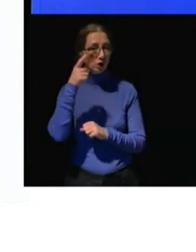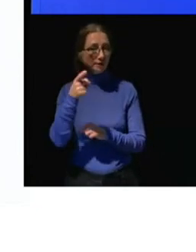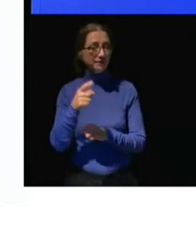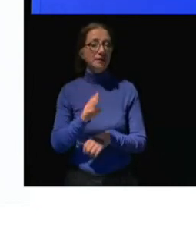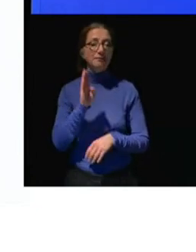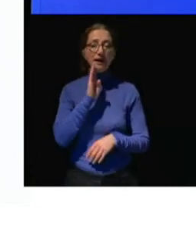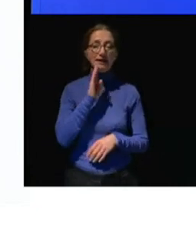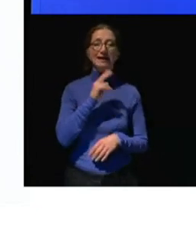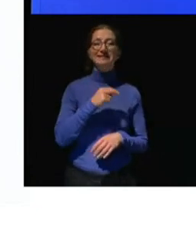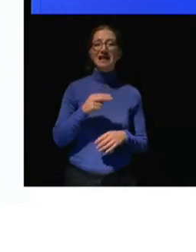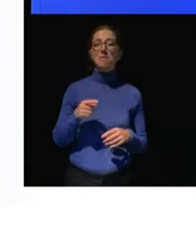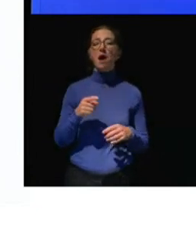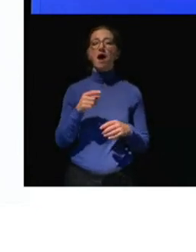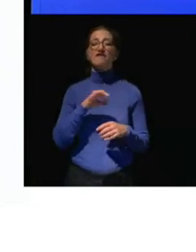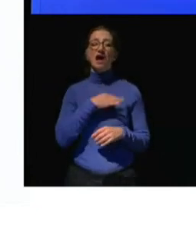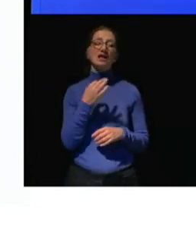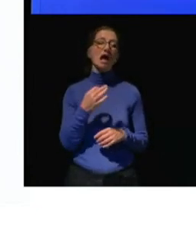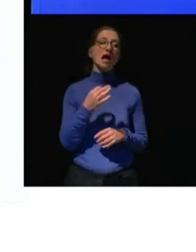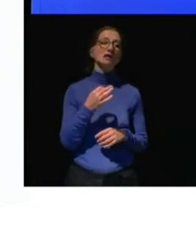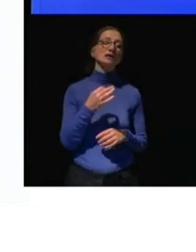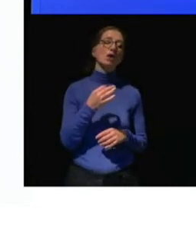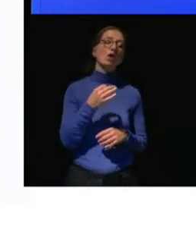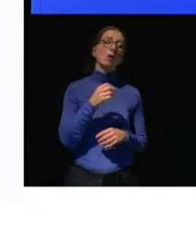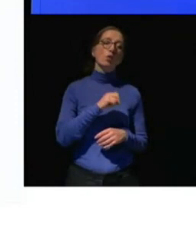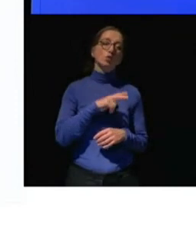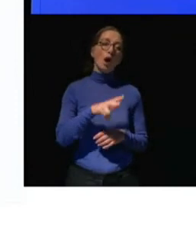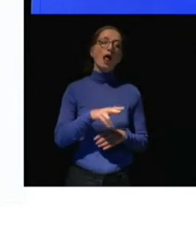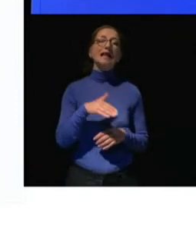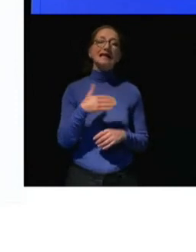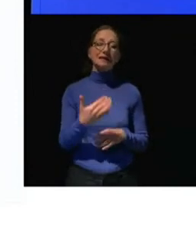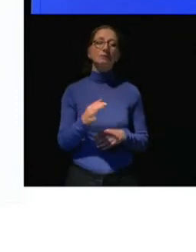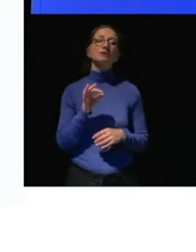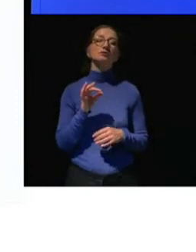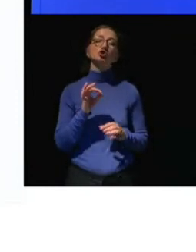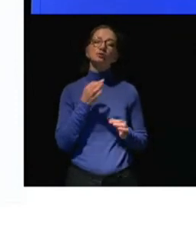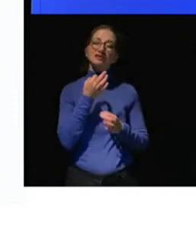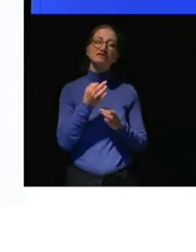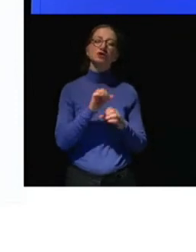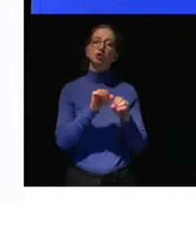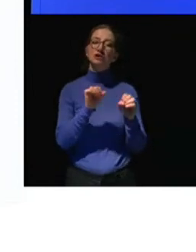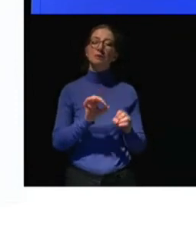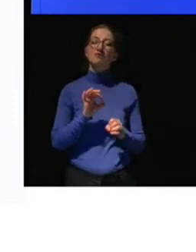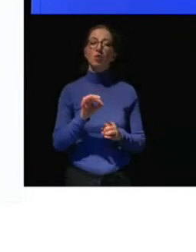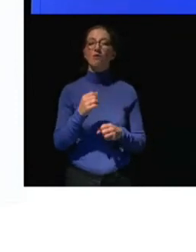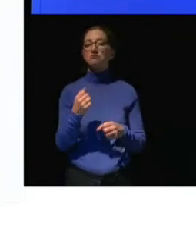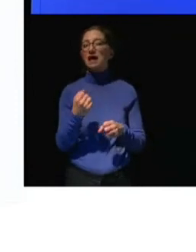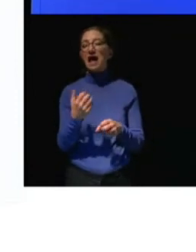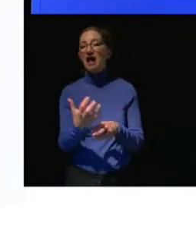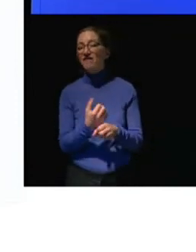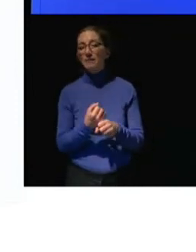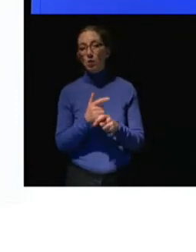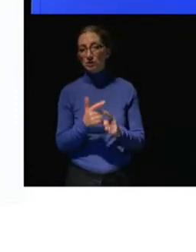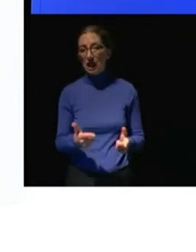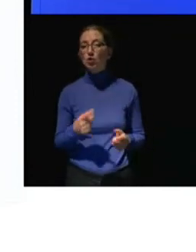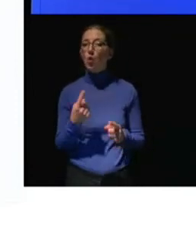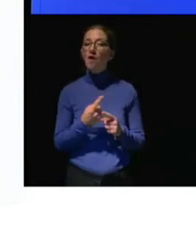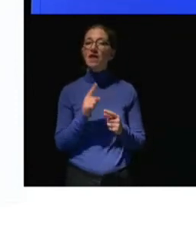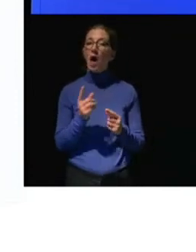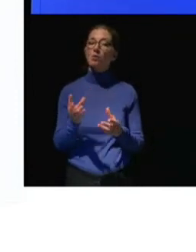Dänemark, Frankreich und Portugal gibt es spezifische Systeme für die Erwerbslosigkeit. Dabei sind auch häufig Kranken- und